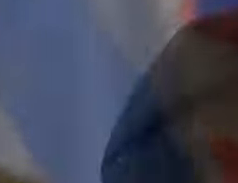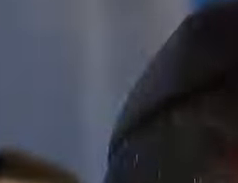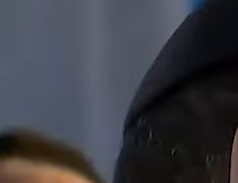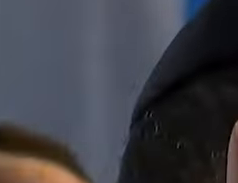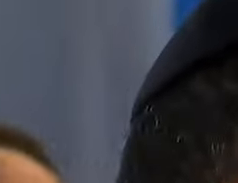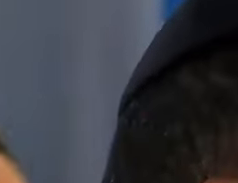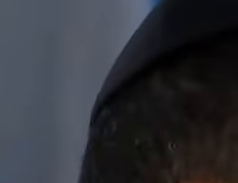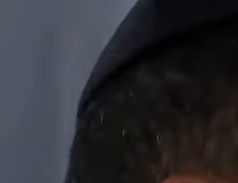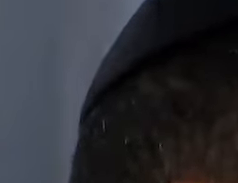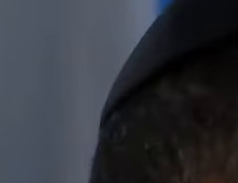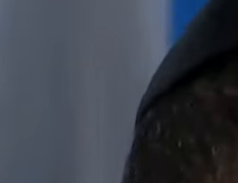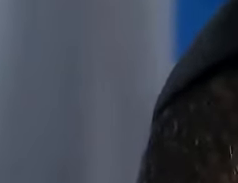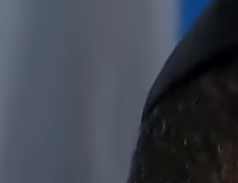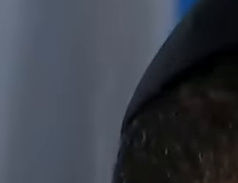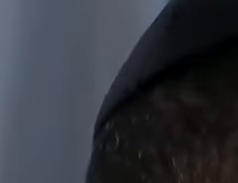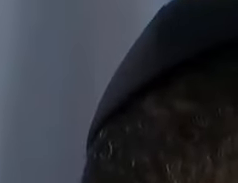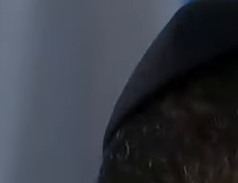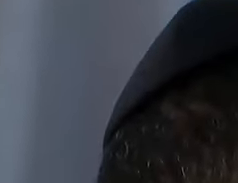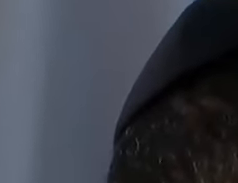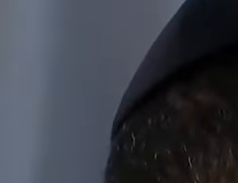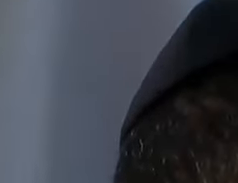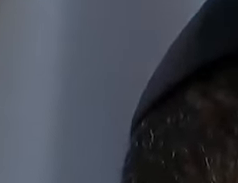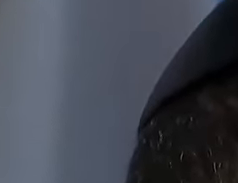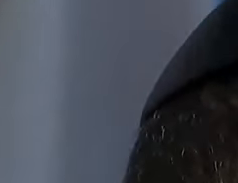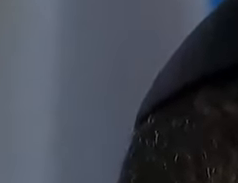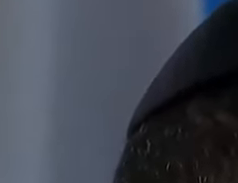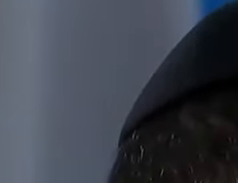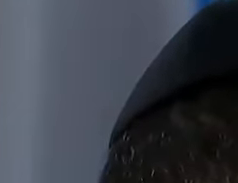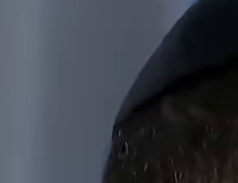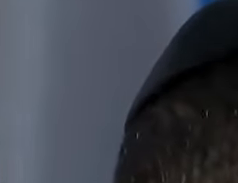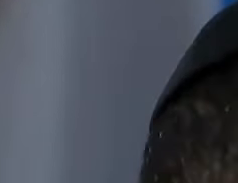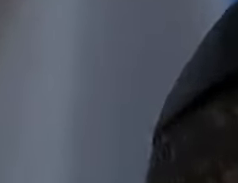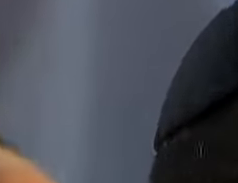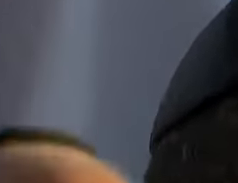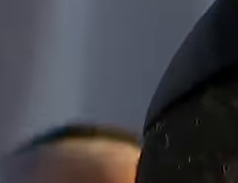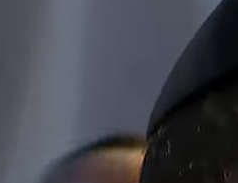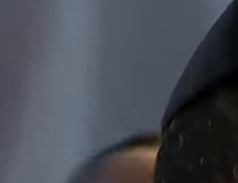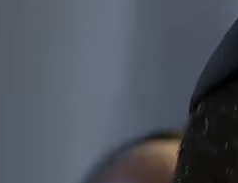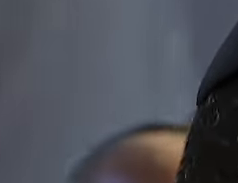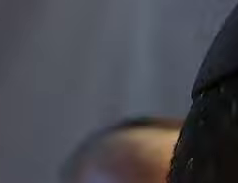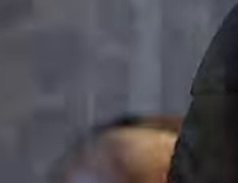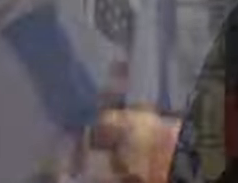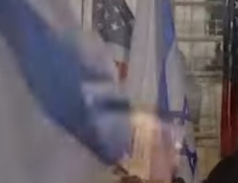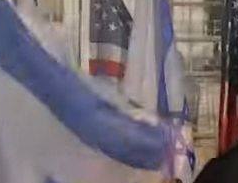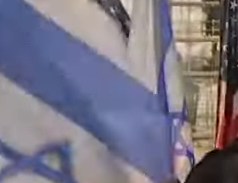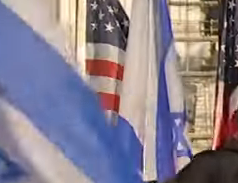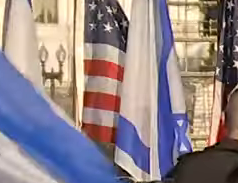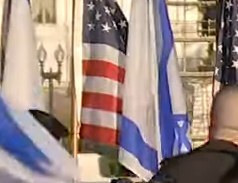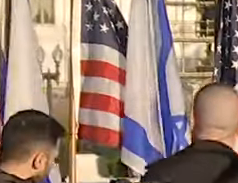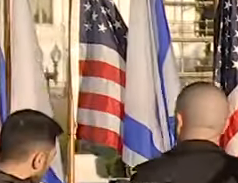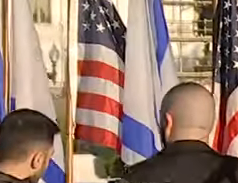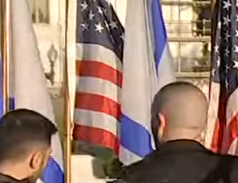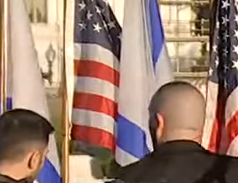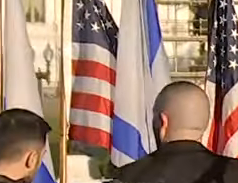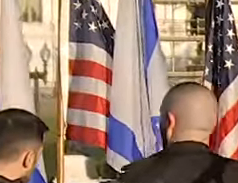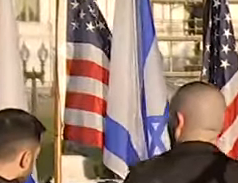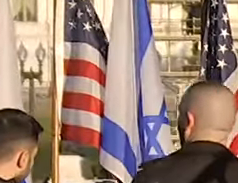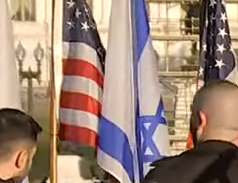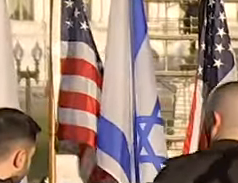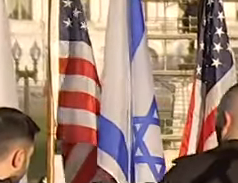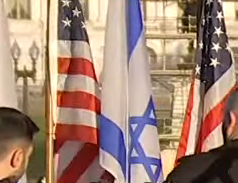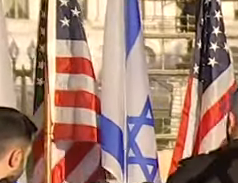והבדל לנו את השבויים ואת החטופים שיחזרו כבר. נשמור על כל החיילים שלנו.